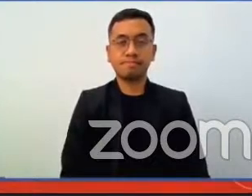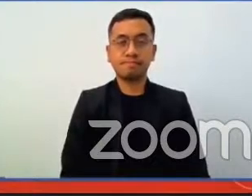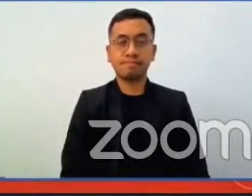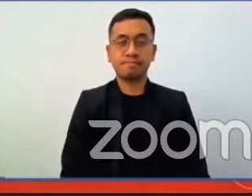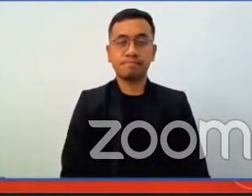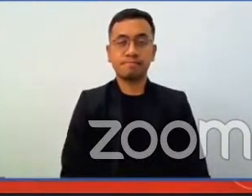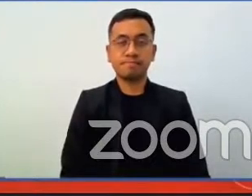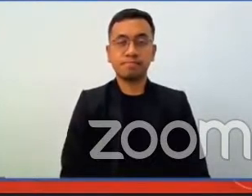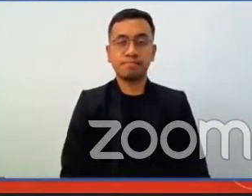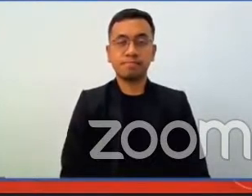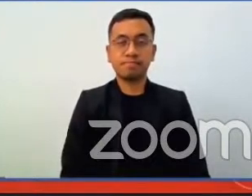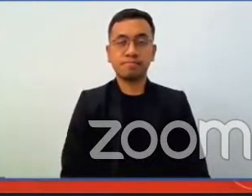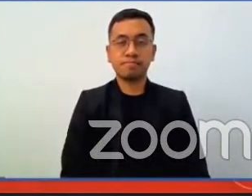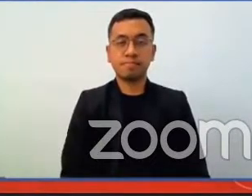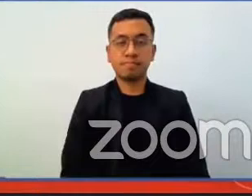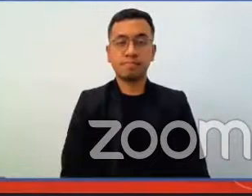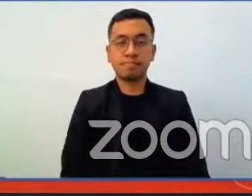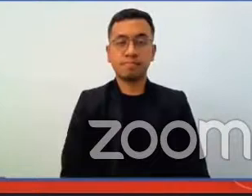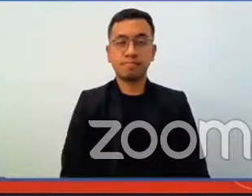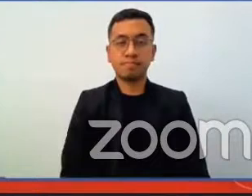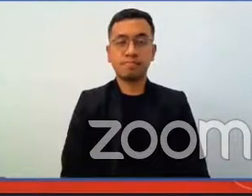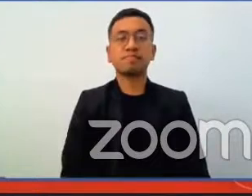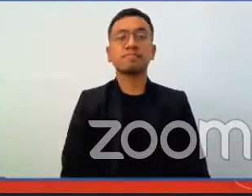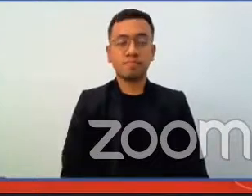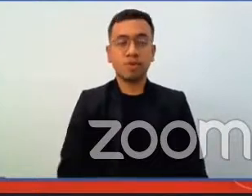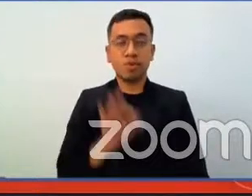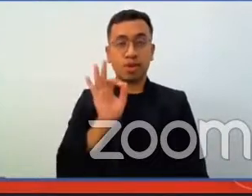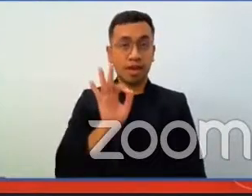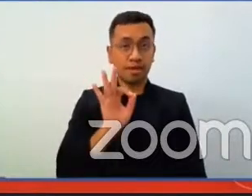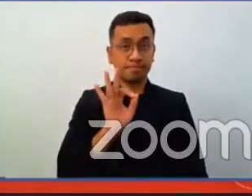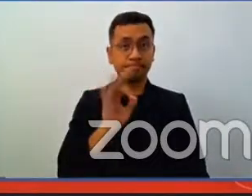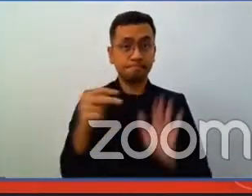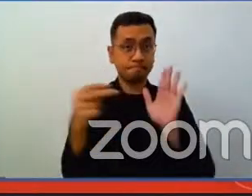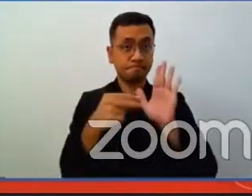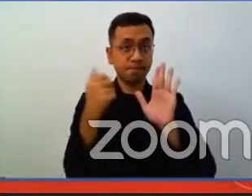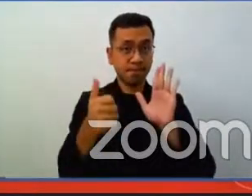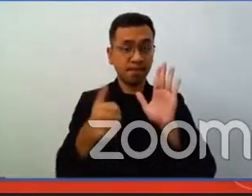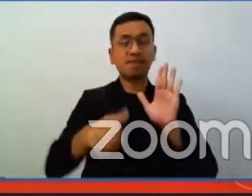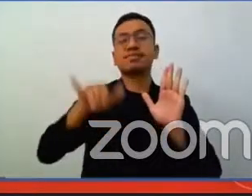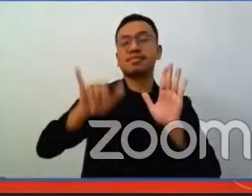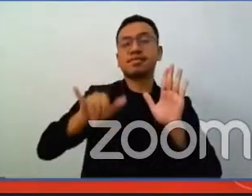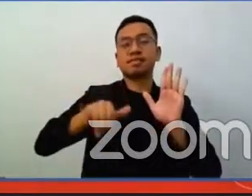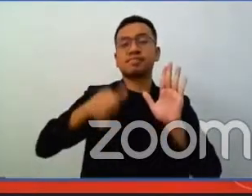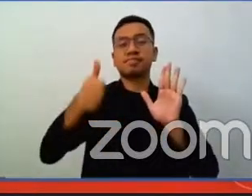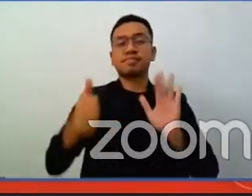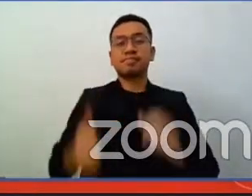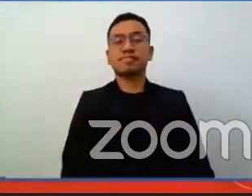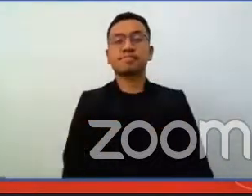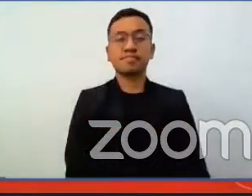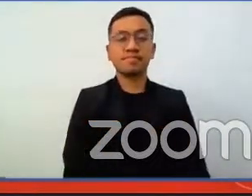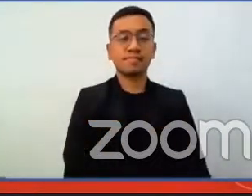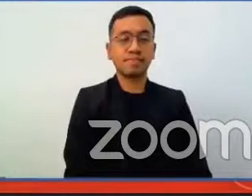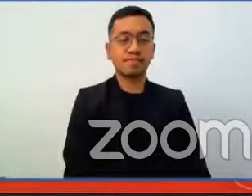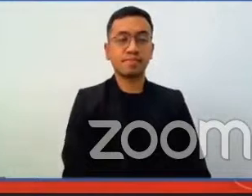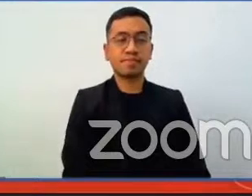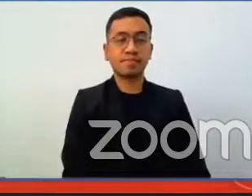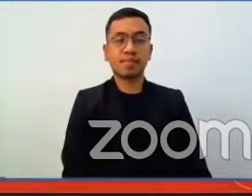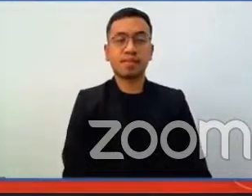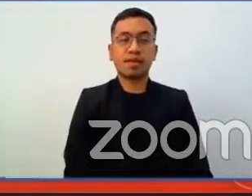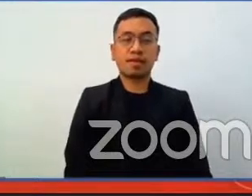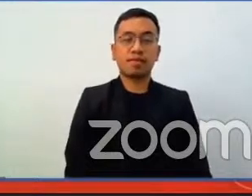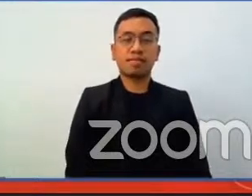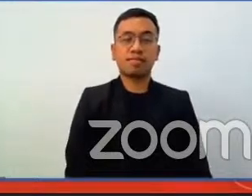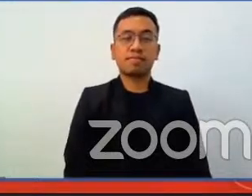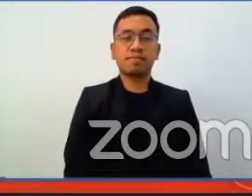Sudah? Sudah, Pak. Sudah, Pak Khairuddin. Oke, baik. Mas